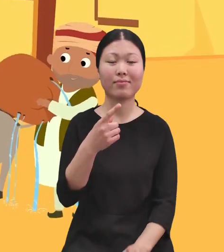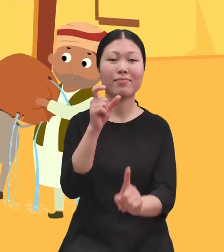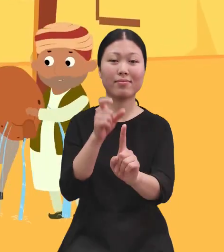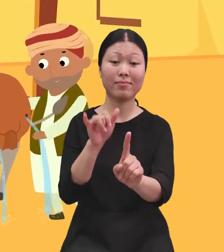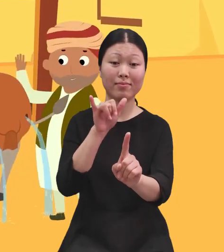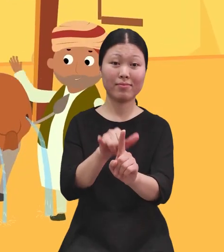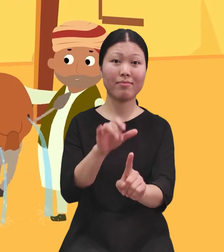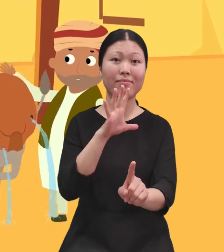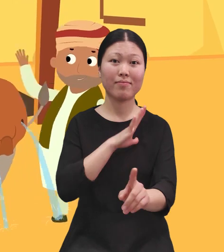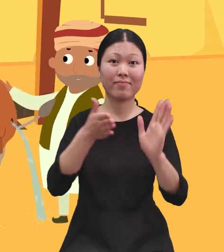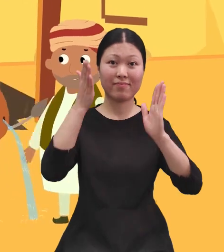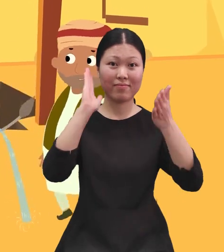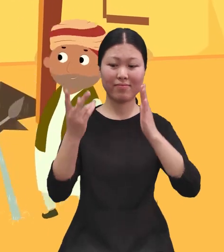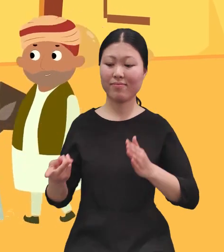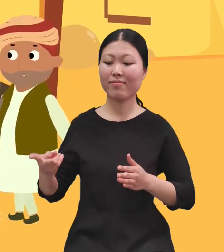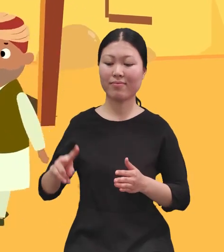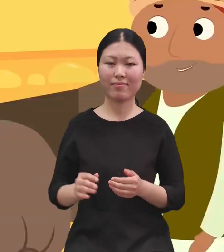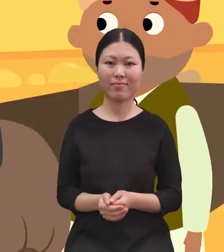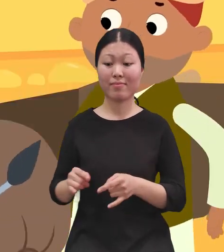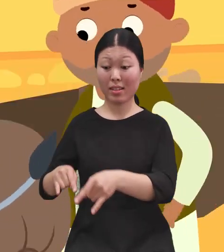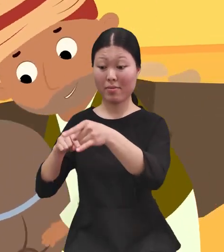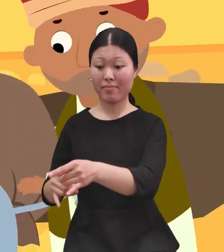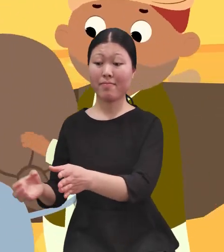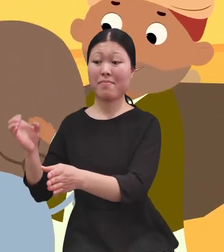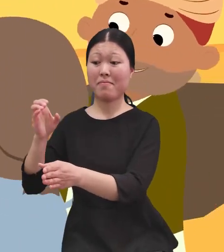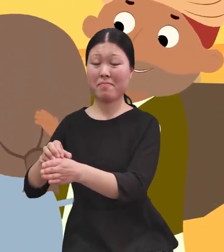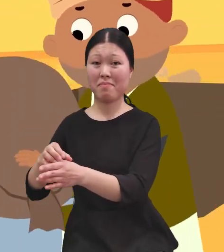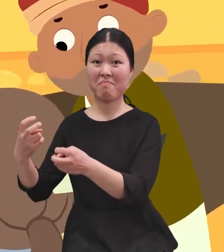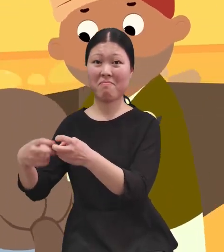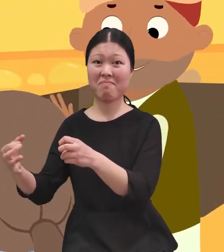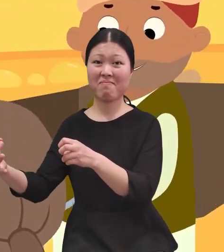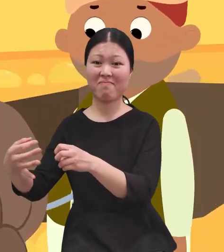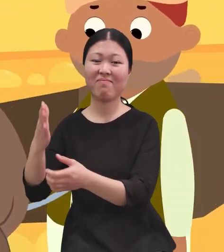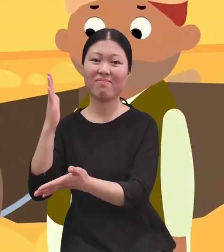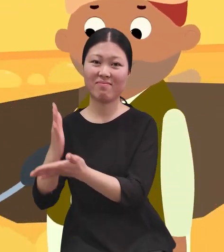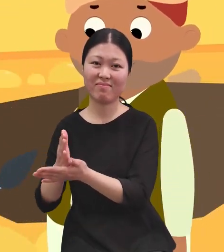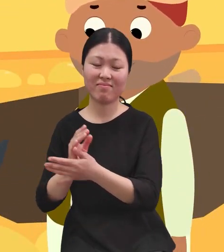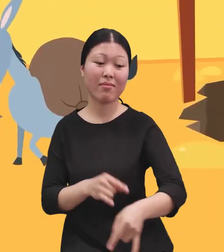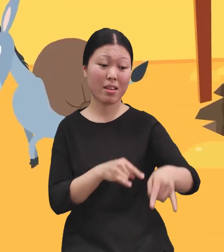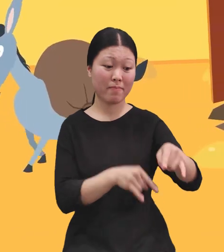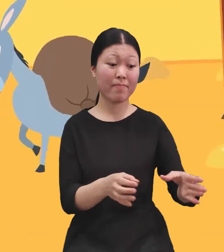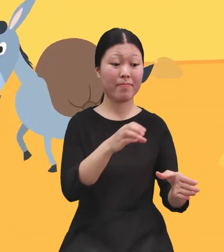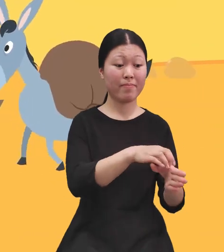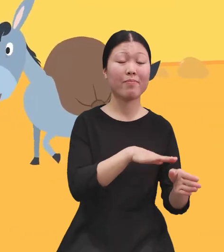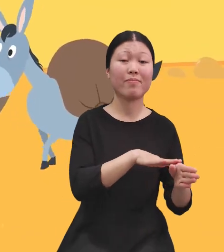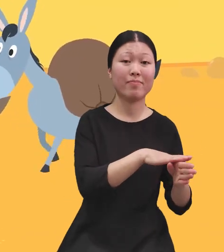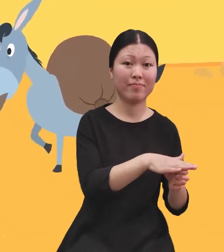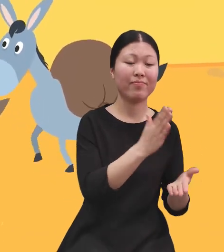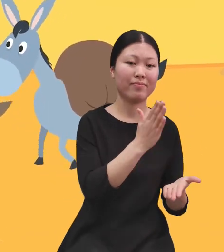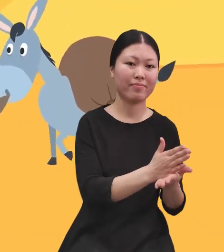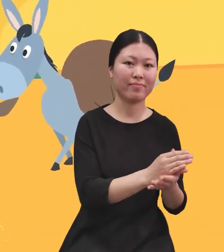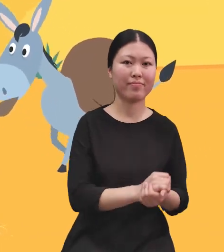Бір адамдың әйк ешегі болған әкен. Ал бір ешегіне дайыма жұртығы ар чаначыды артып, әкіншісіні болса,